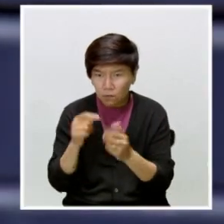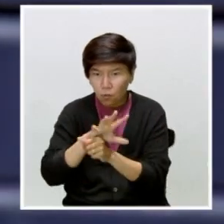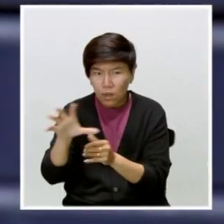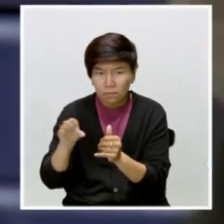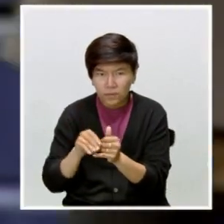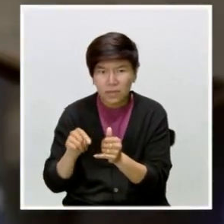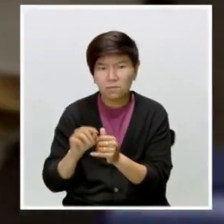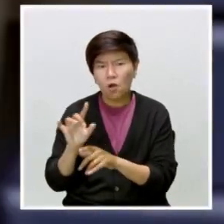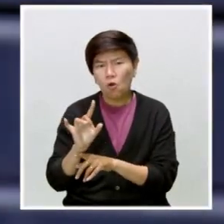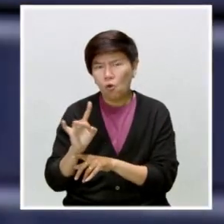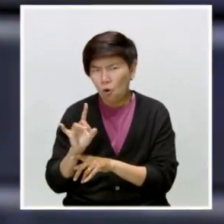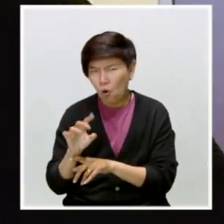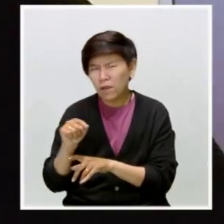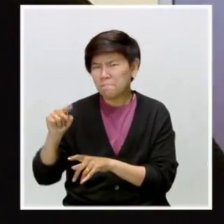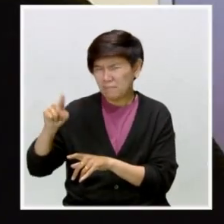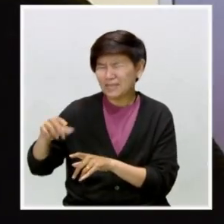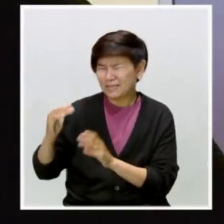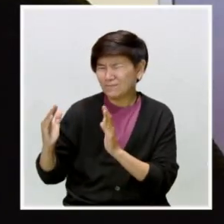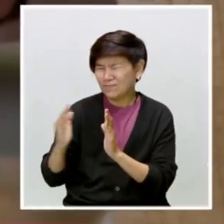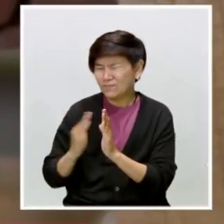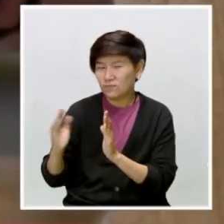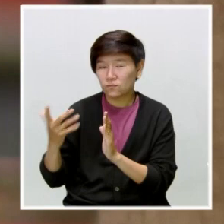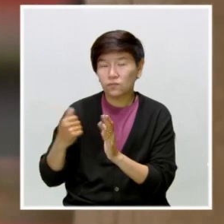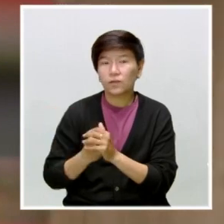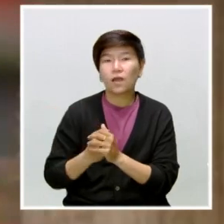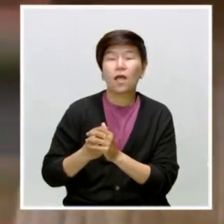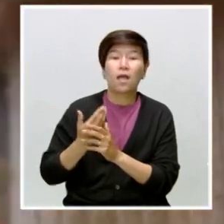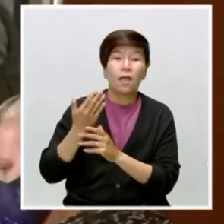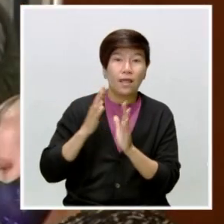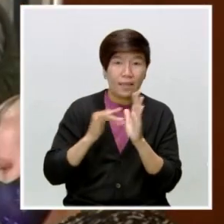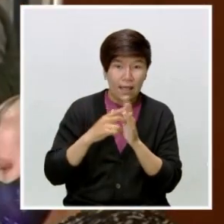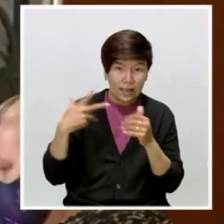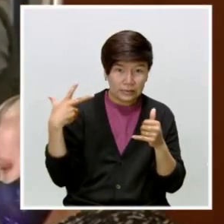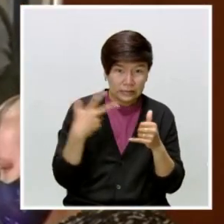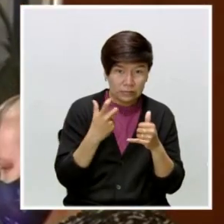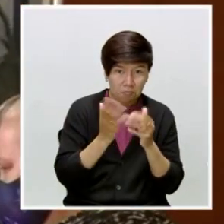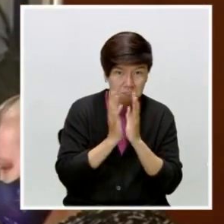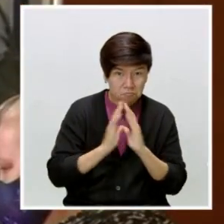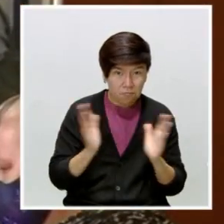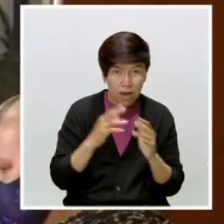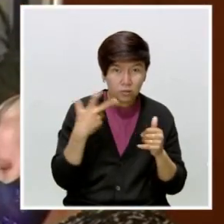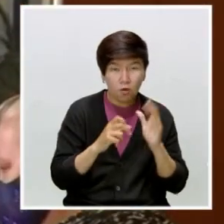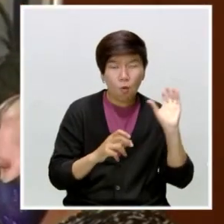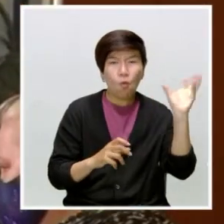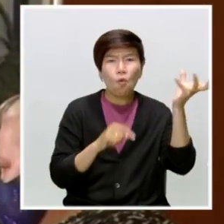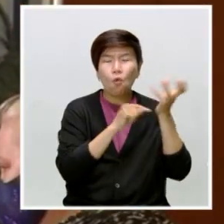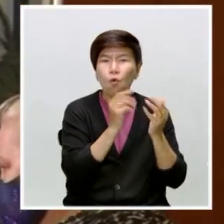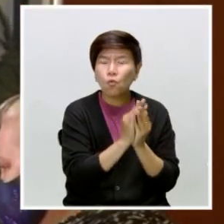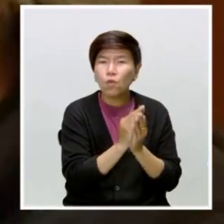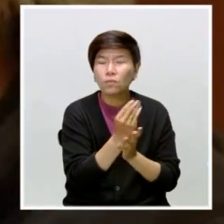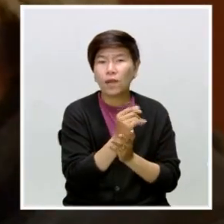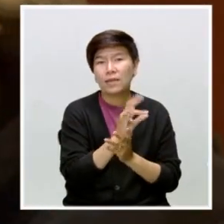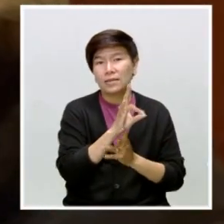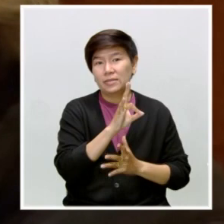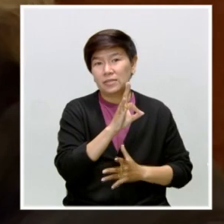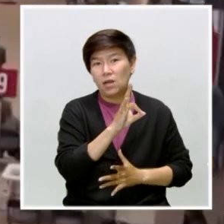แต่หลักร้อยจนถึงหลักหลายพันนะคะเมื่อเทียบกับอัตราคนที่ได้รับวัคซีนไปแล้วที่มีอยู่ตอนนี้ทั่วโลกนะคะล่าสุด788